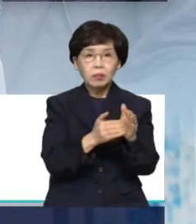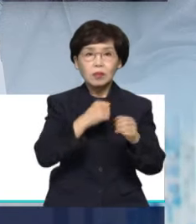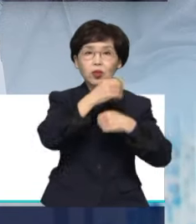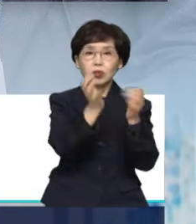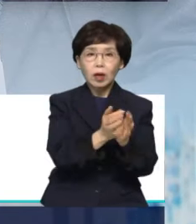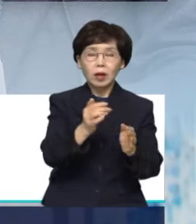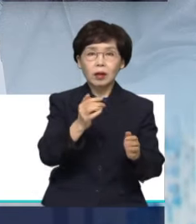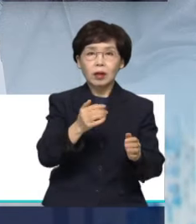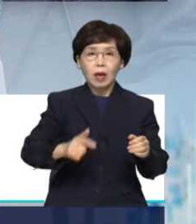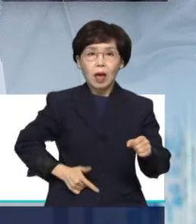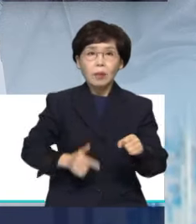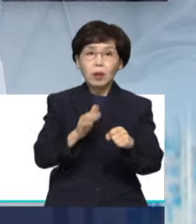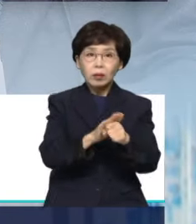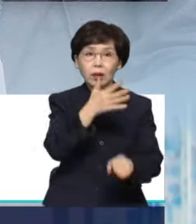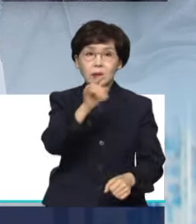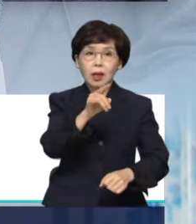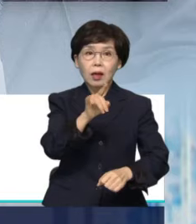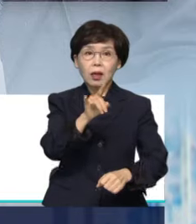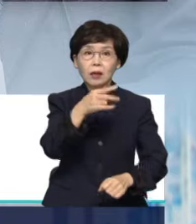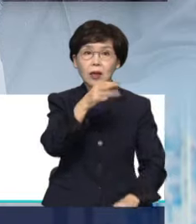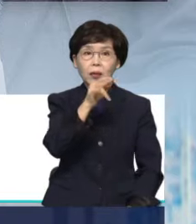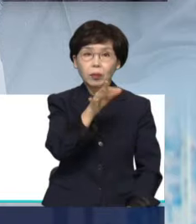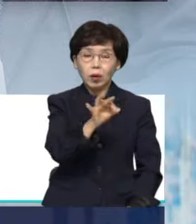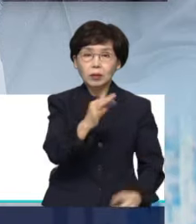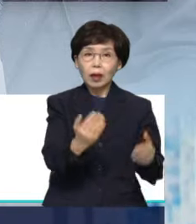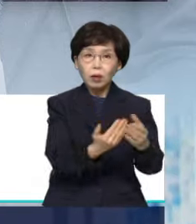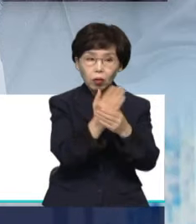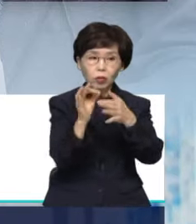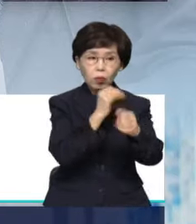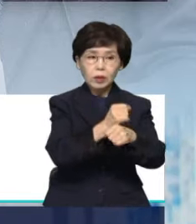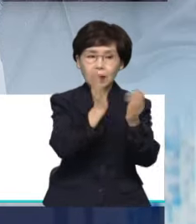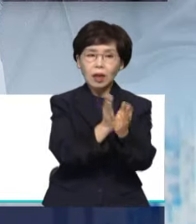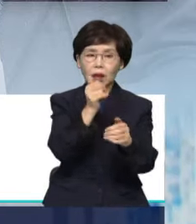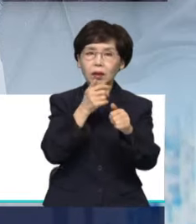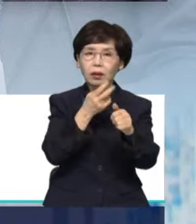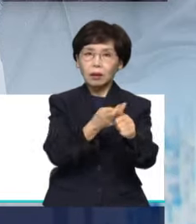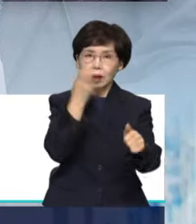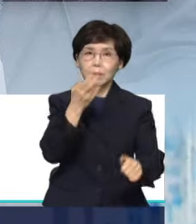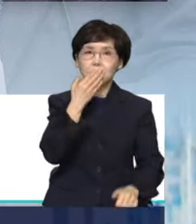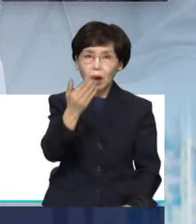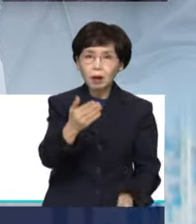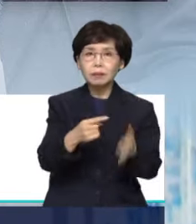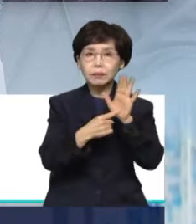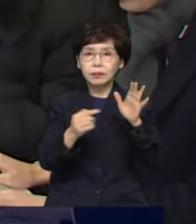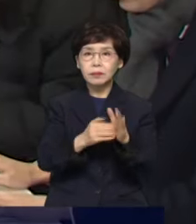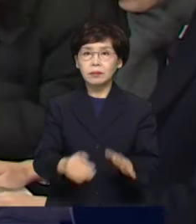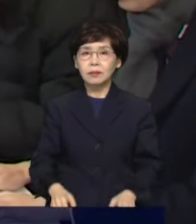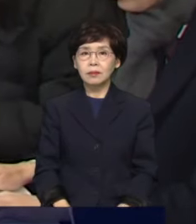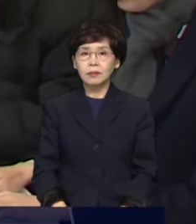해병대 최상병 사건을 통해서 장관 탄핵 카드를 꺼내들었습니다. 장민성 기자입니다.